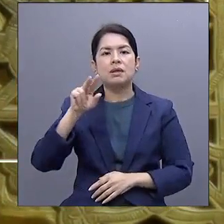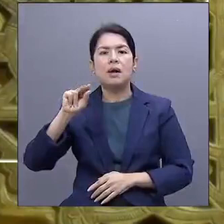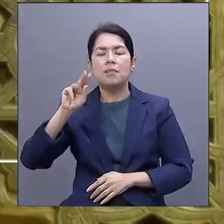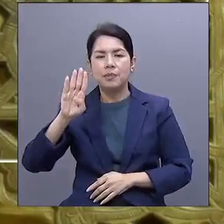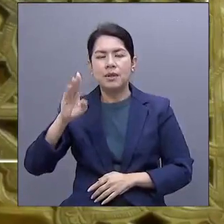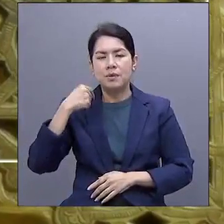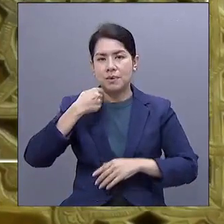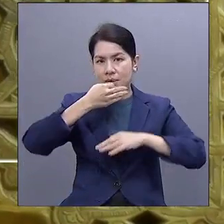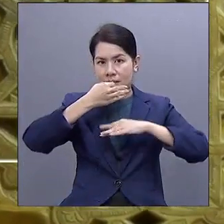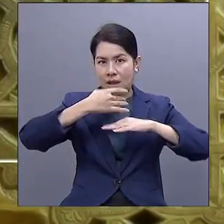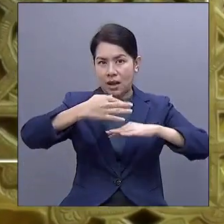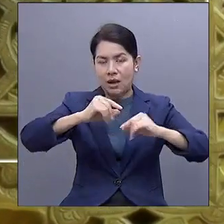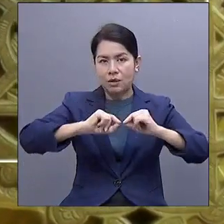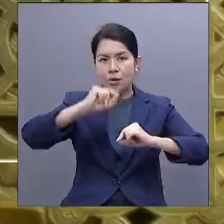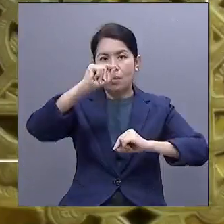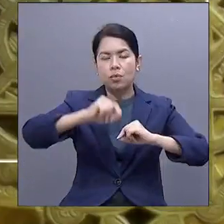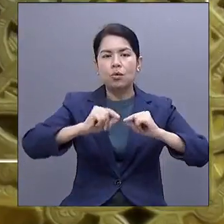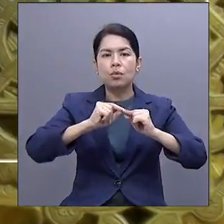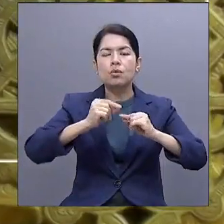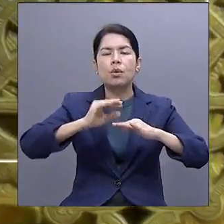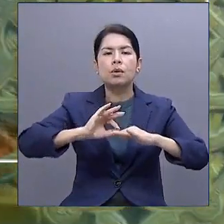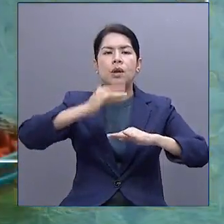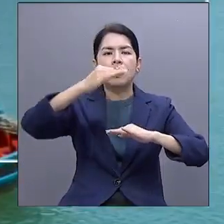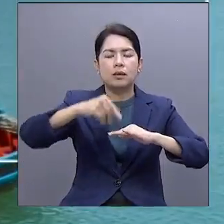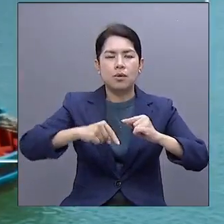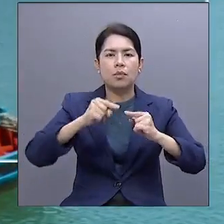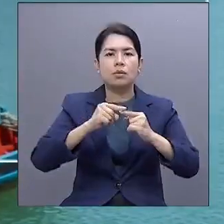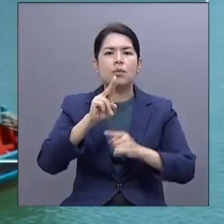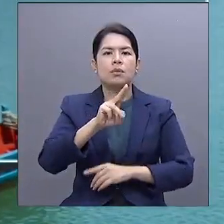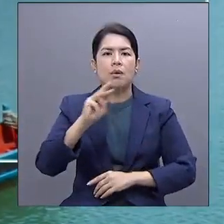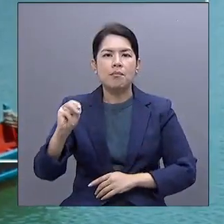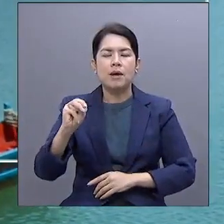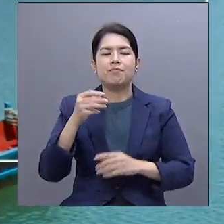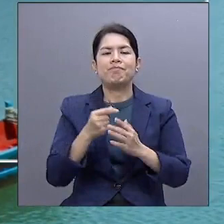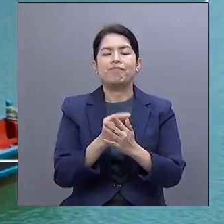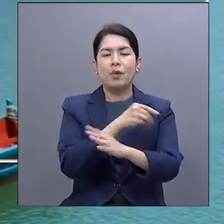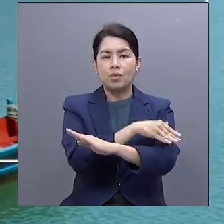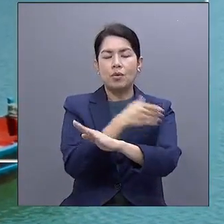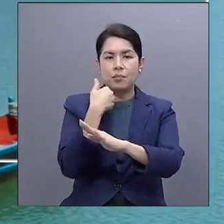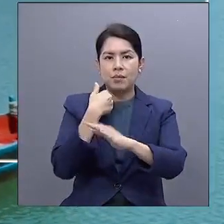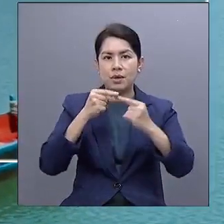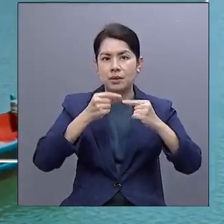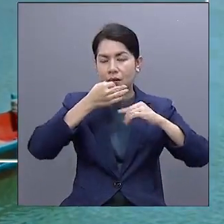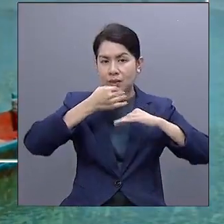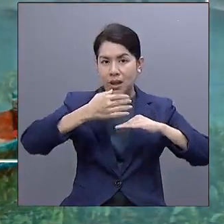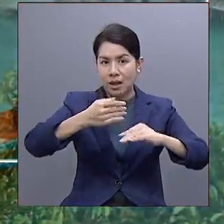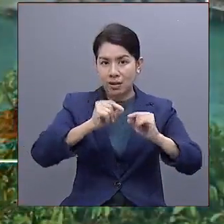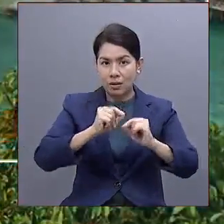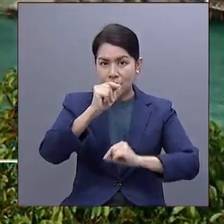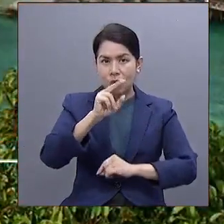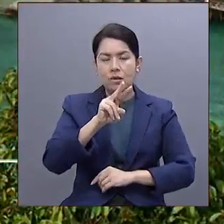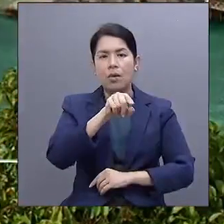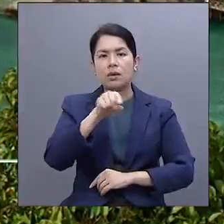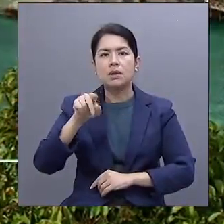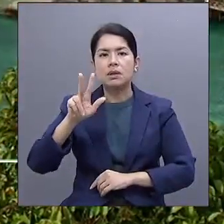ณ2เมตรบริเวณที่มีฝนฟ้าคะนองคลื่นสูงมากกว่า2เมตรส่วนทางด้านฝั่งอันดามันคลื่นสูง 2-3 เมตรบริเวณที่มีฝนฟ้าคะน